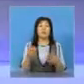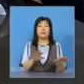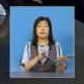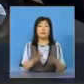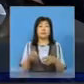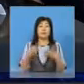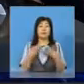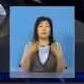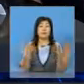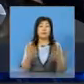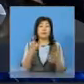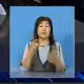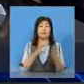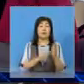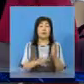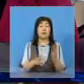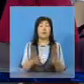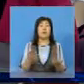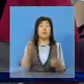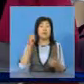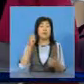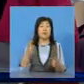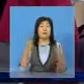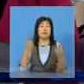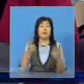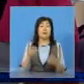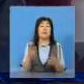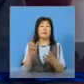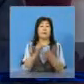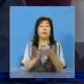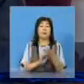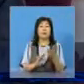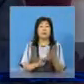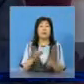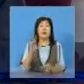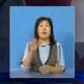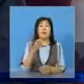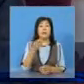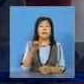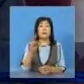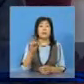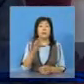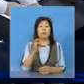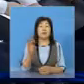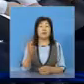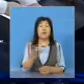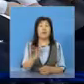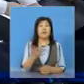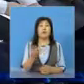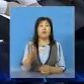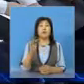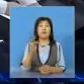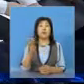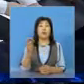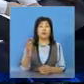празднованию 175-летия великого казахского поэта Абая Кунанбаева и 120-летия ученого-лингвиста Кудайбергена